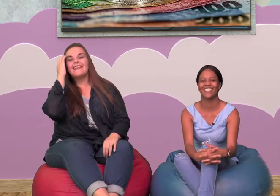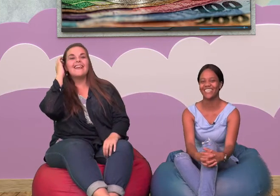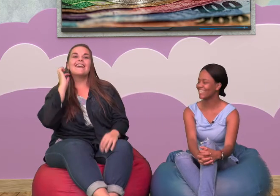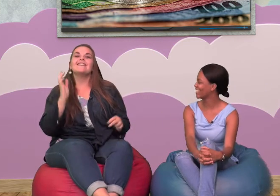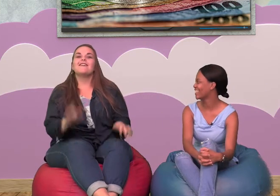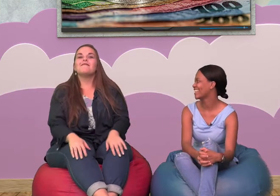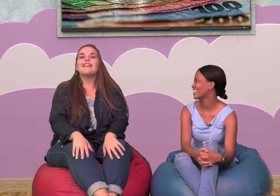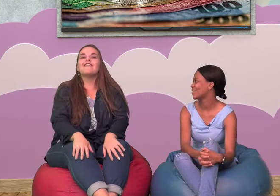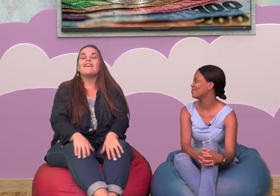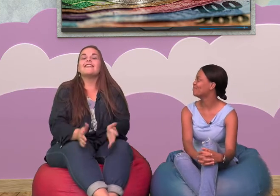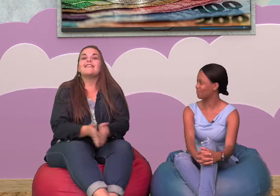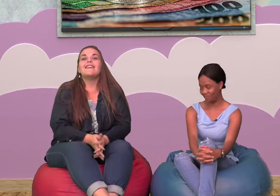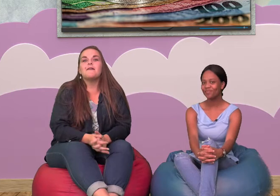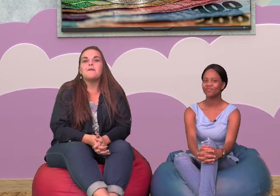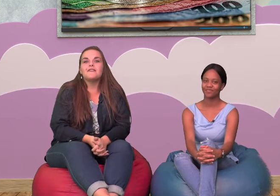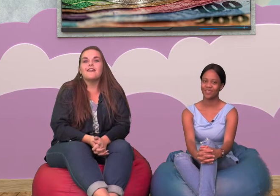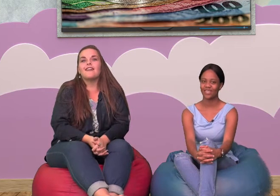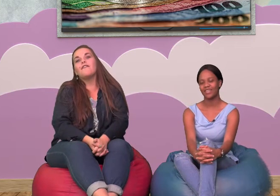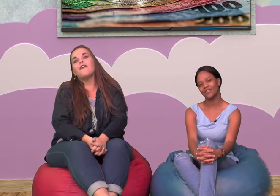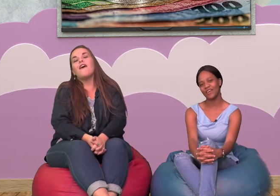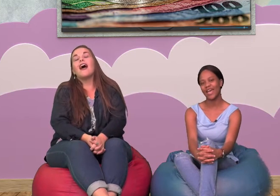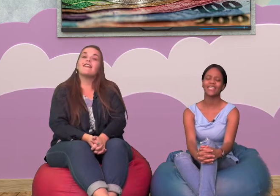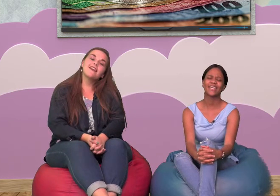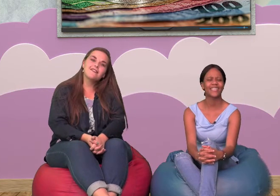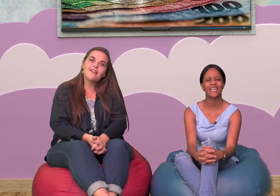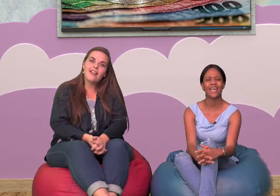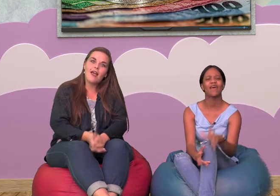So as jy enigiets vir jou partytjie wil kry, stuur 'n e-pos aan